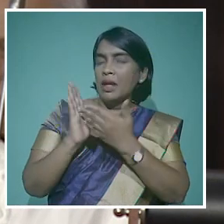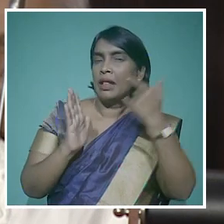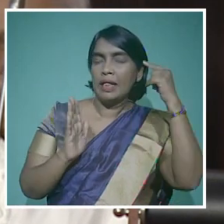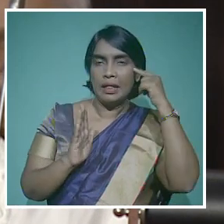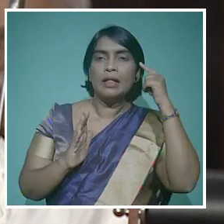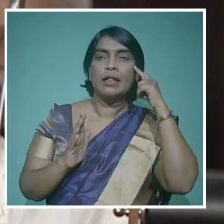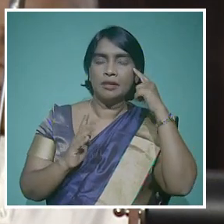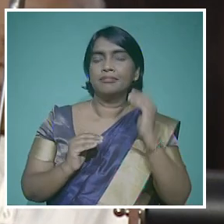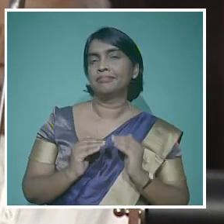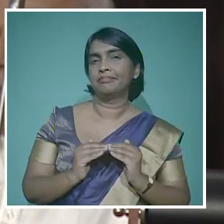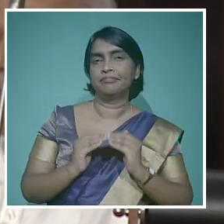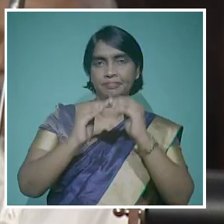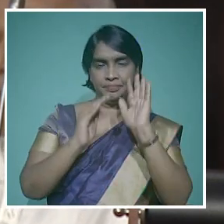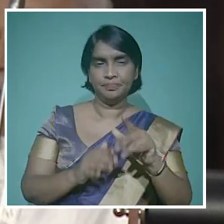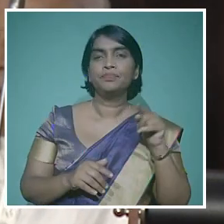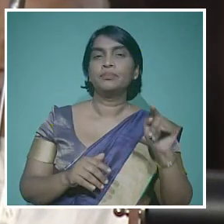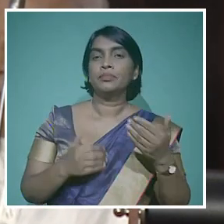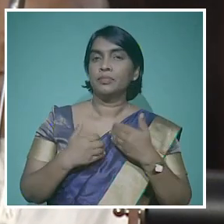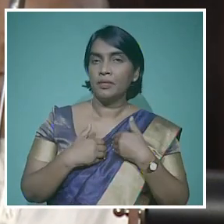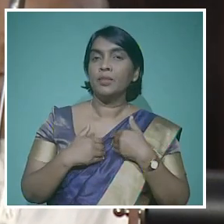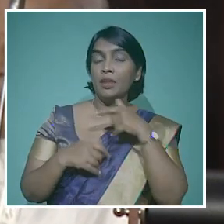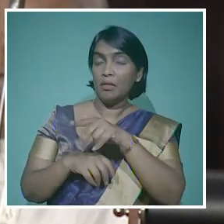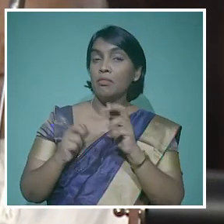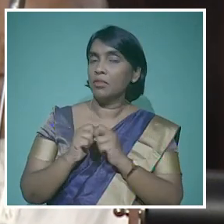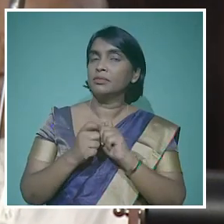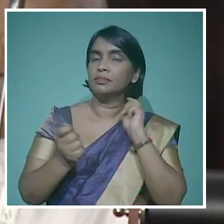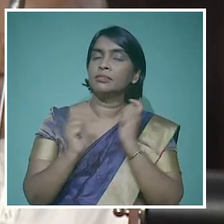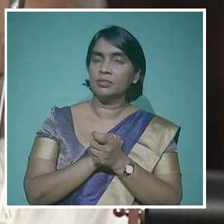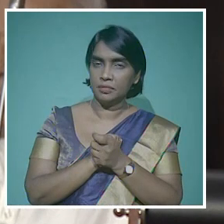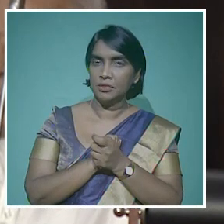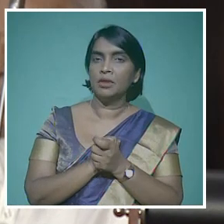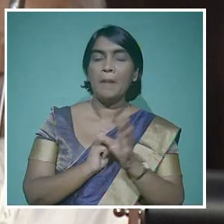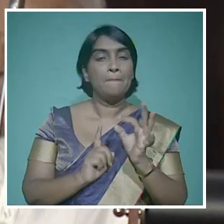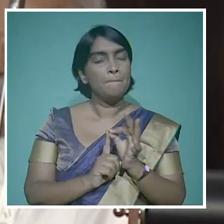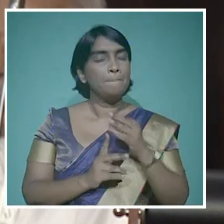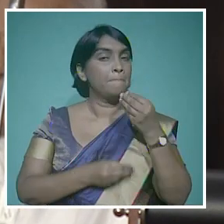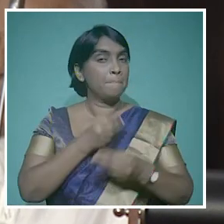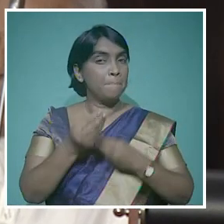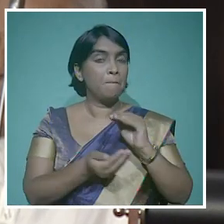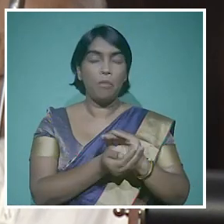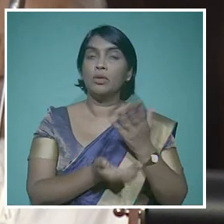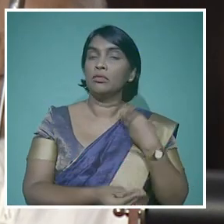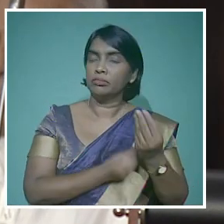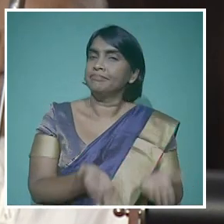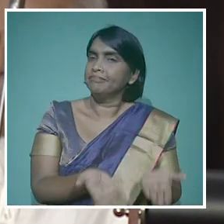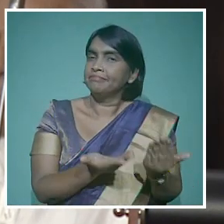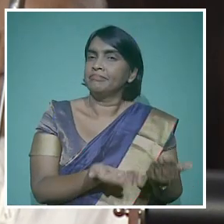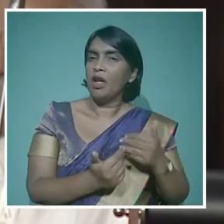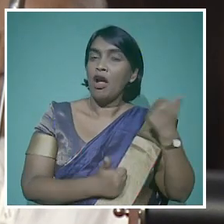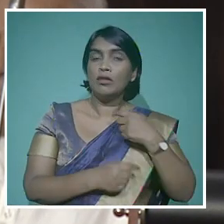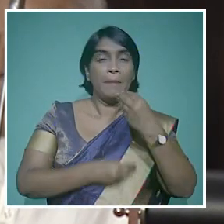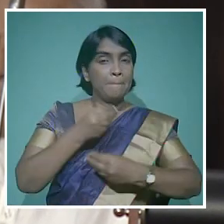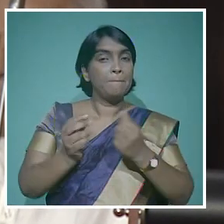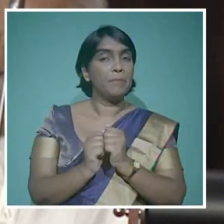මානසිකත්වයක් ගොඩනැංවී තිබුණා. අපි මේ තත්ත්වය වෙනස් කළ යුතුයි. පුද්ගලික ව්‍යවසායකයන් දිරිමත් කළ යුතුයි. අලුත්